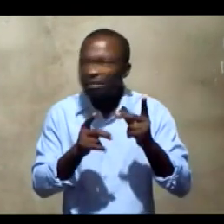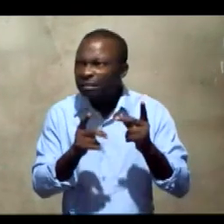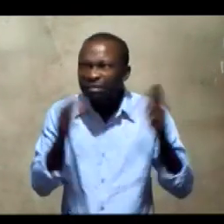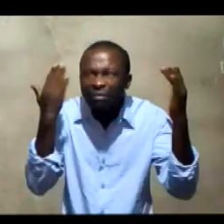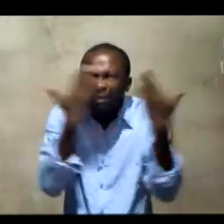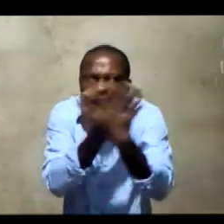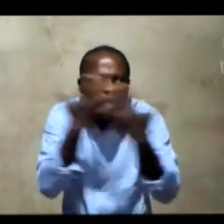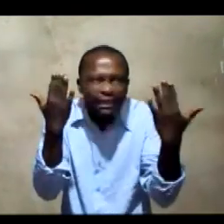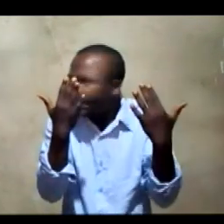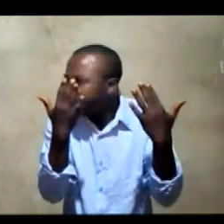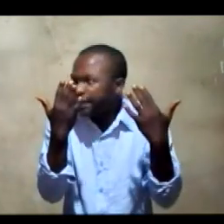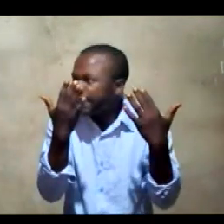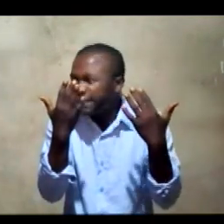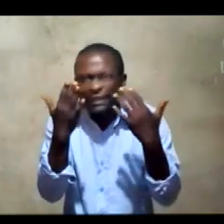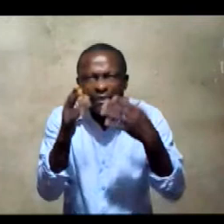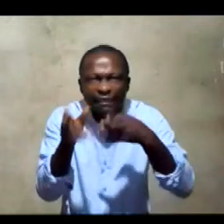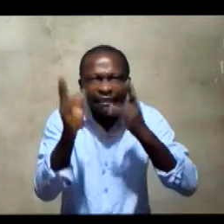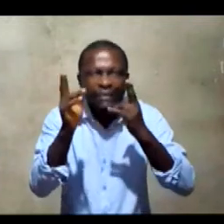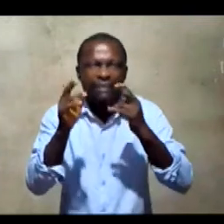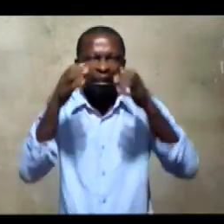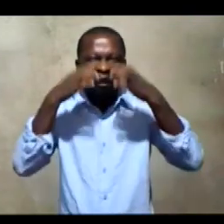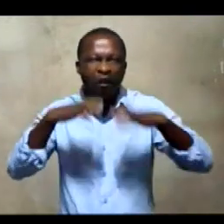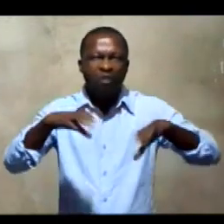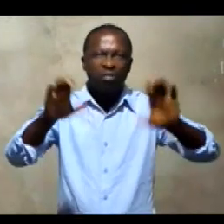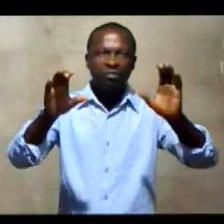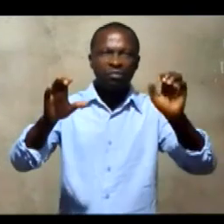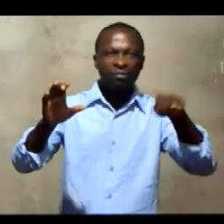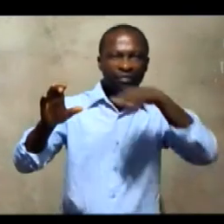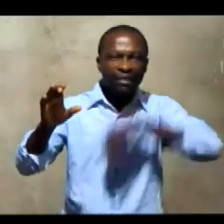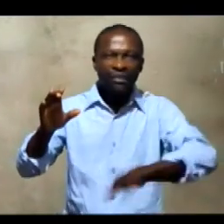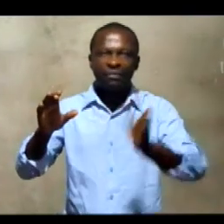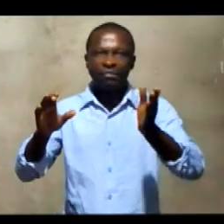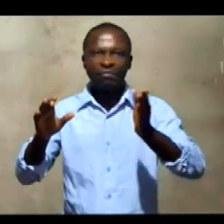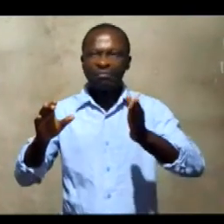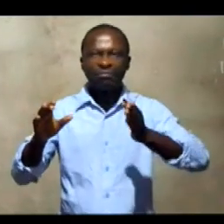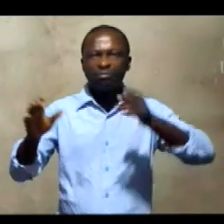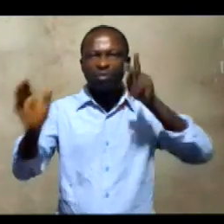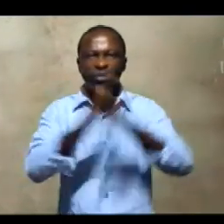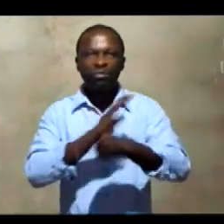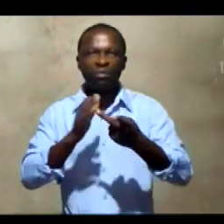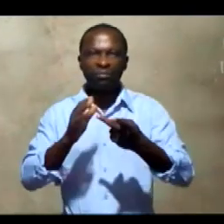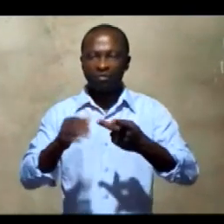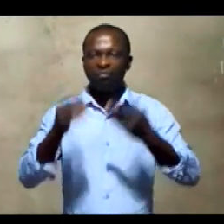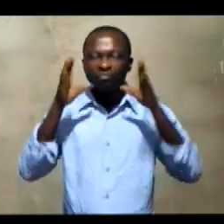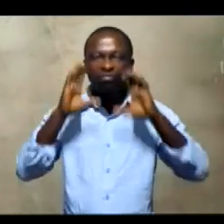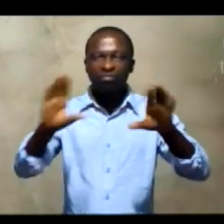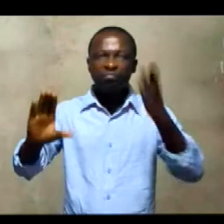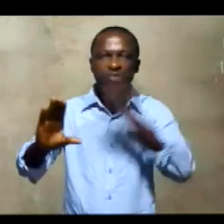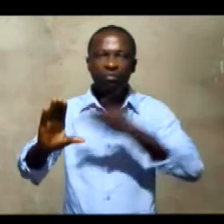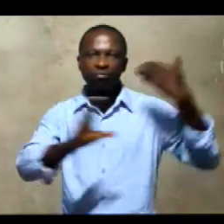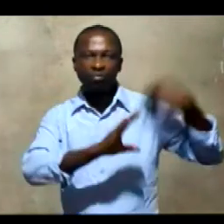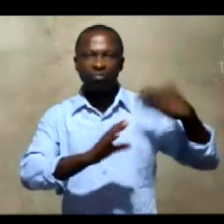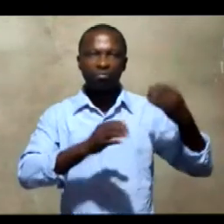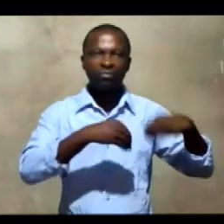faut ajouter à cela le réchauffement climatique et les conflits, des défis permanents pour 2 régions d'Afrique,